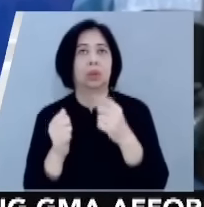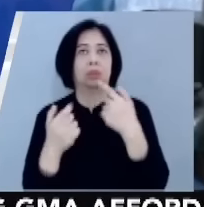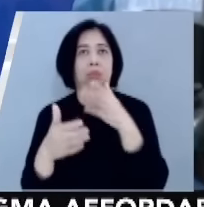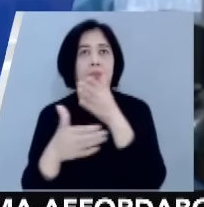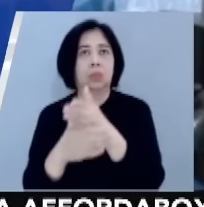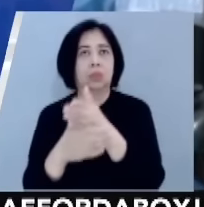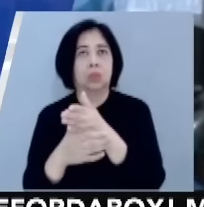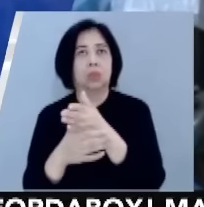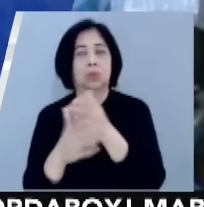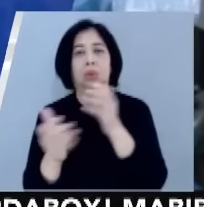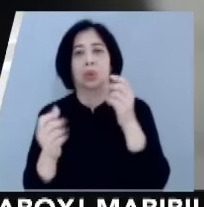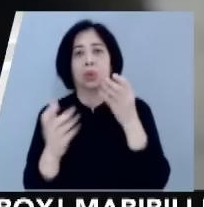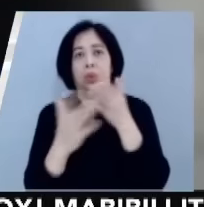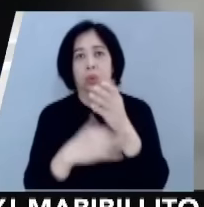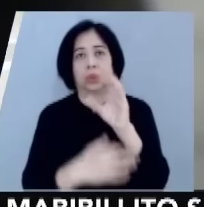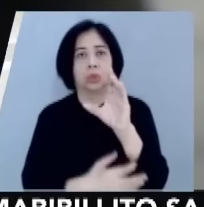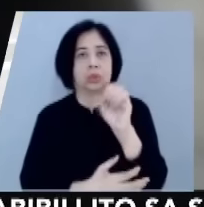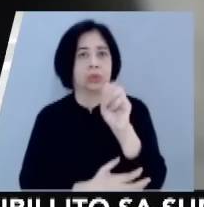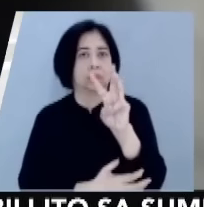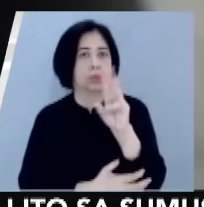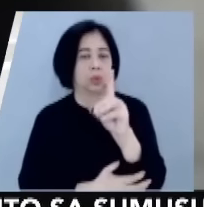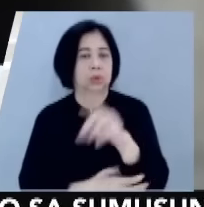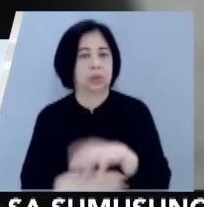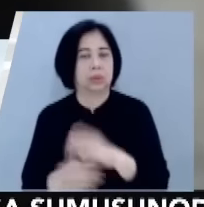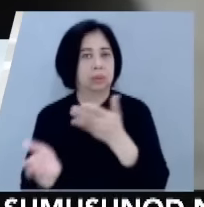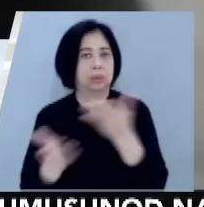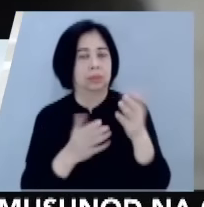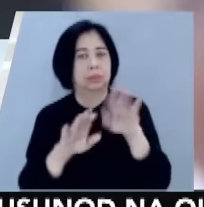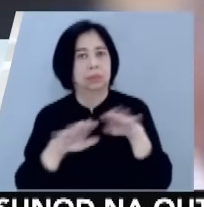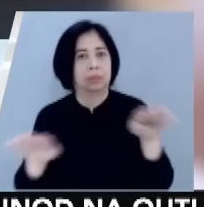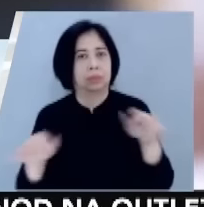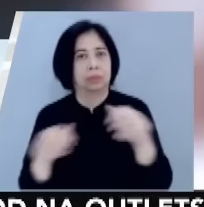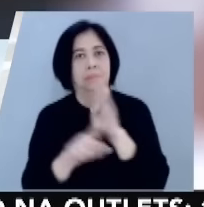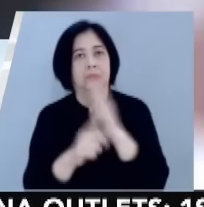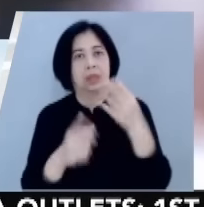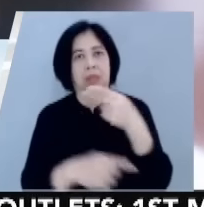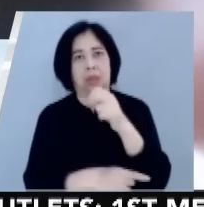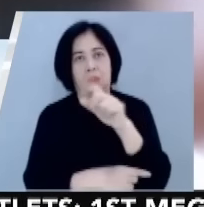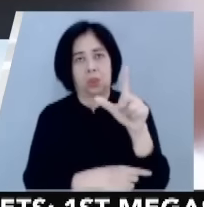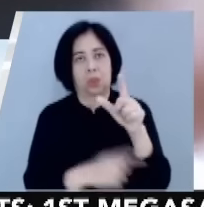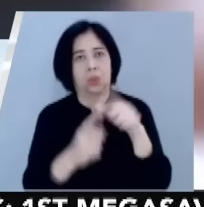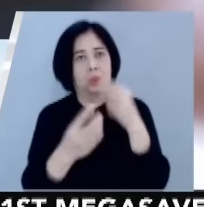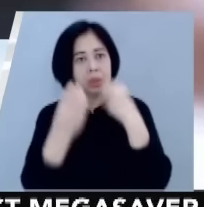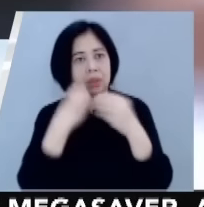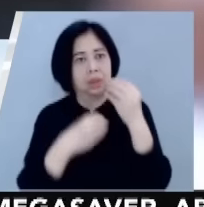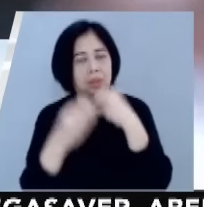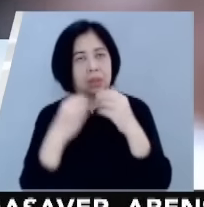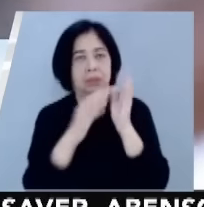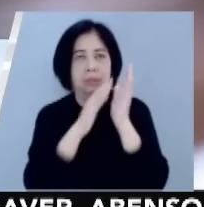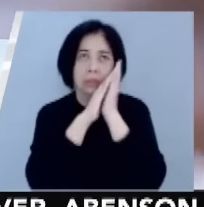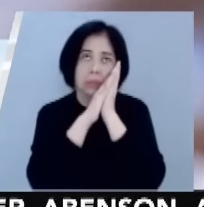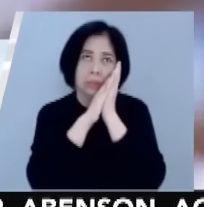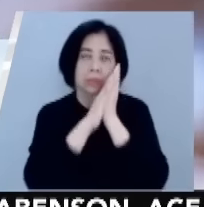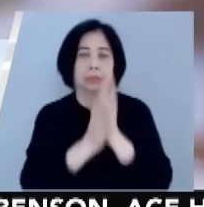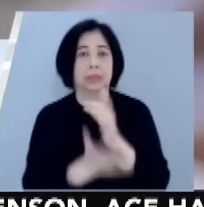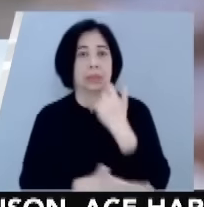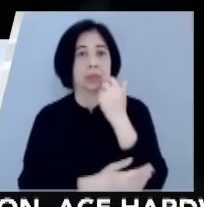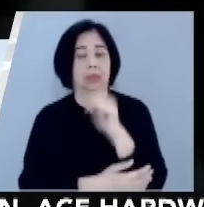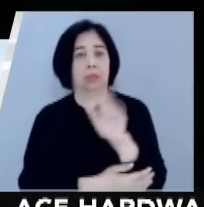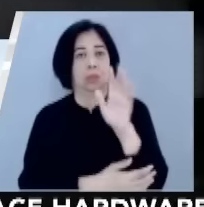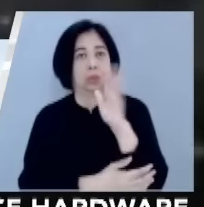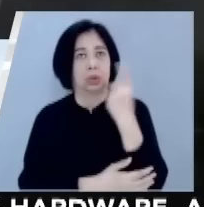pultahan only ang CSWD. Dinala ang mga bata sa barangay hall para makakain at makatulog. Kaninang umaga lang,